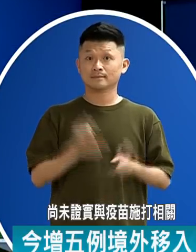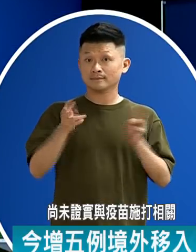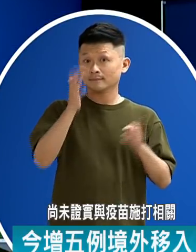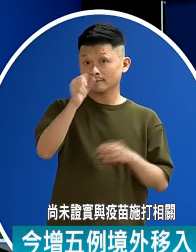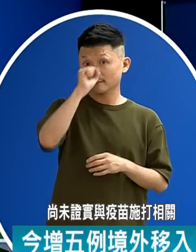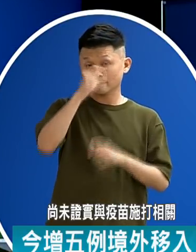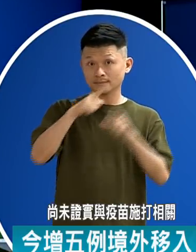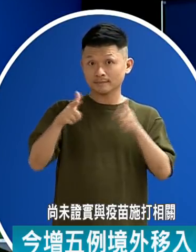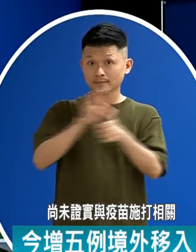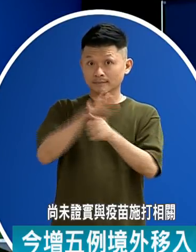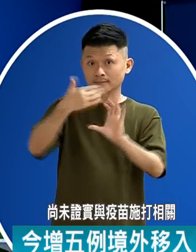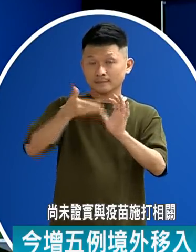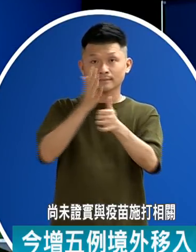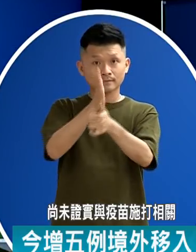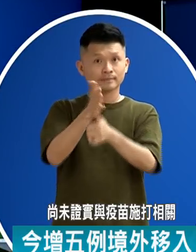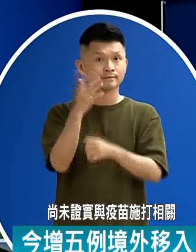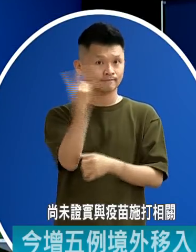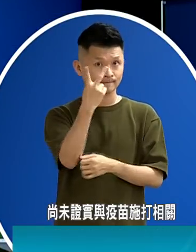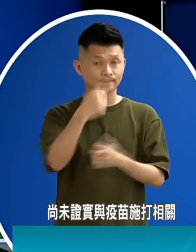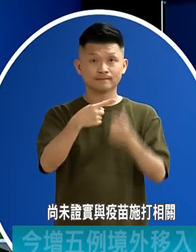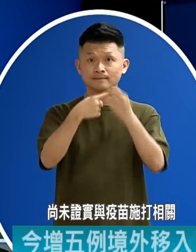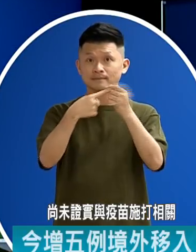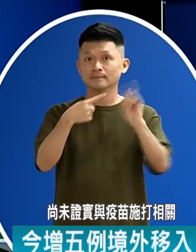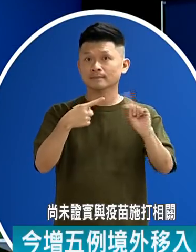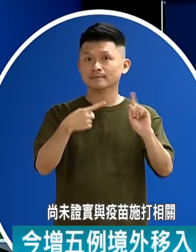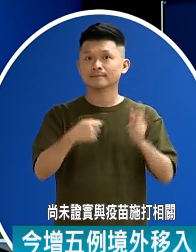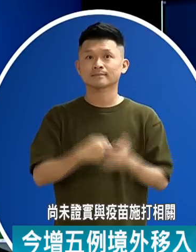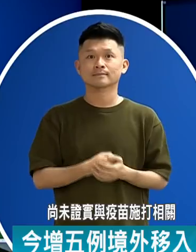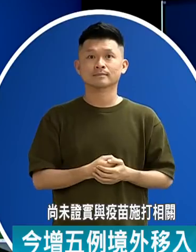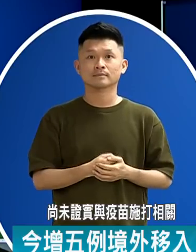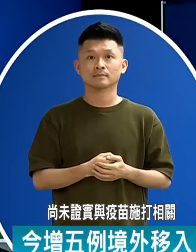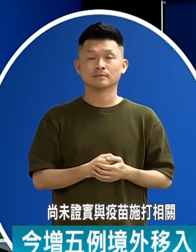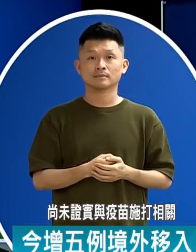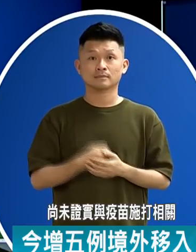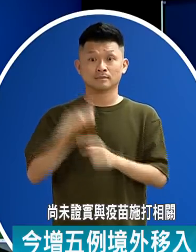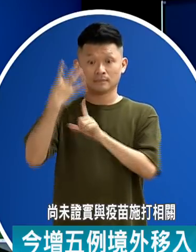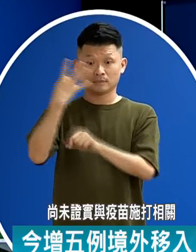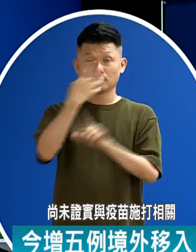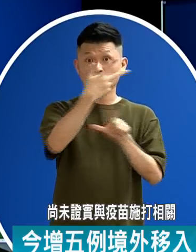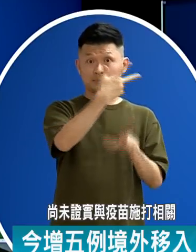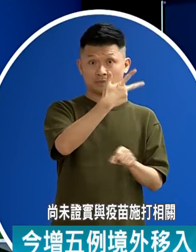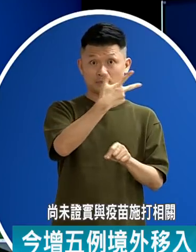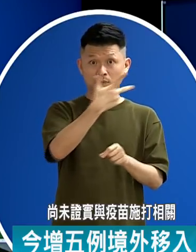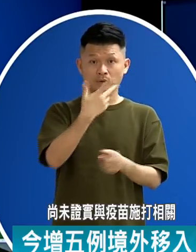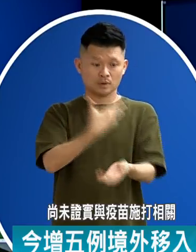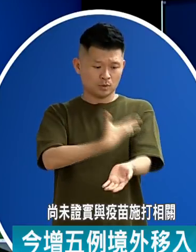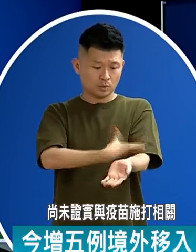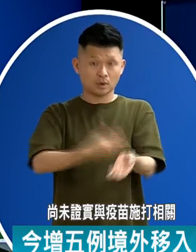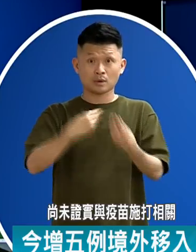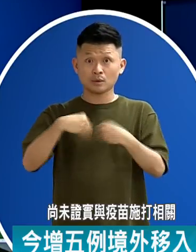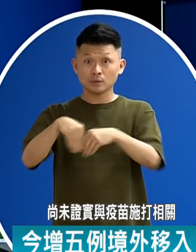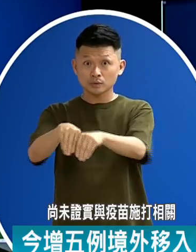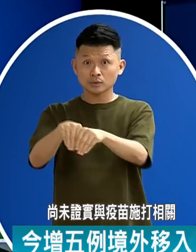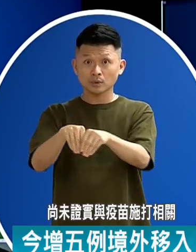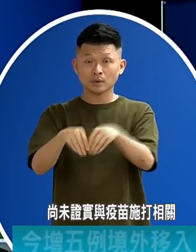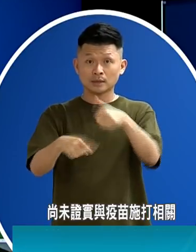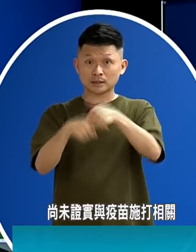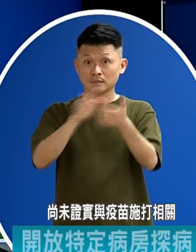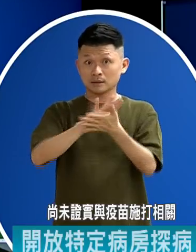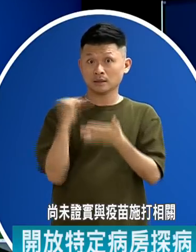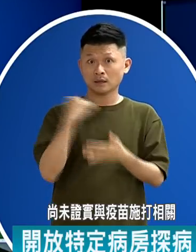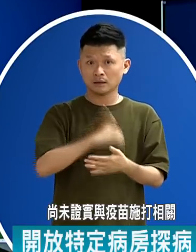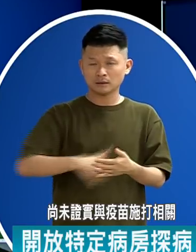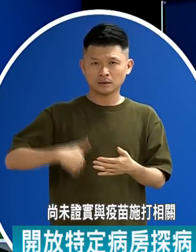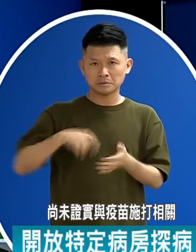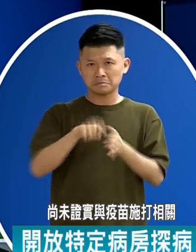指挥官好，大爱提问，有两个问题想要请教。第一个是关于这个4到7月捐血人的血清抗体，有专家就认为说，这